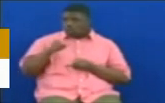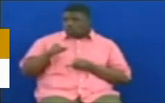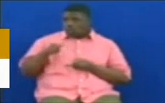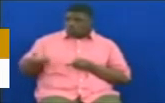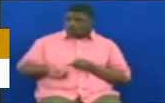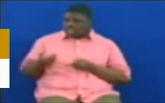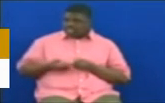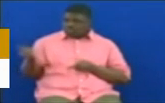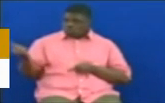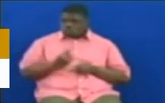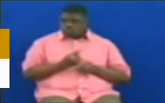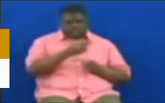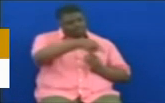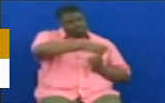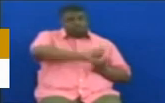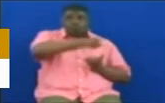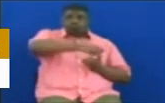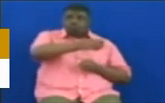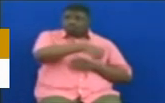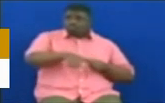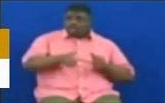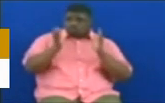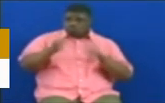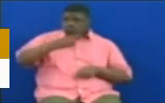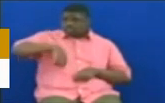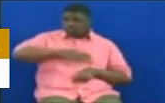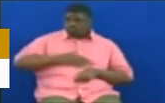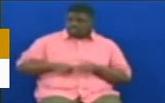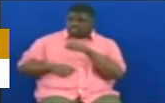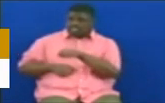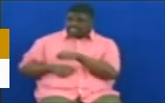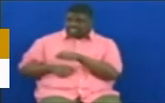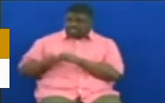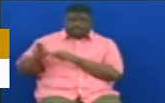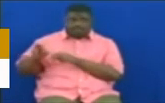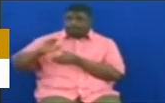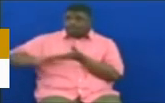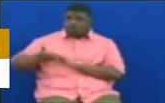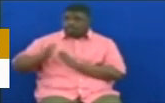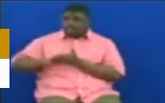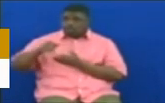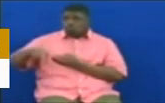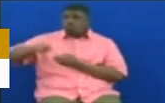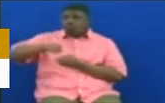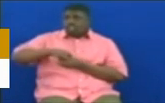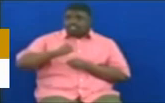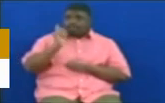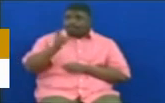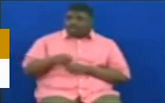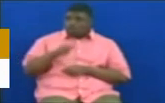Here are agreements for fisheries access for non-citizens and non-nationals.